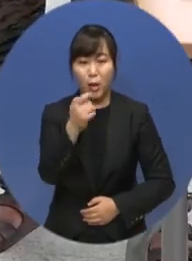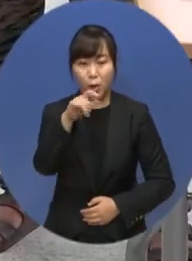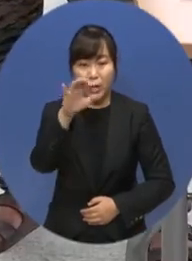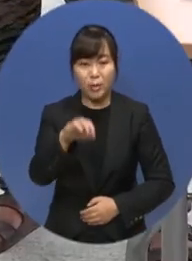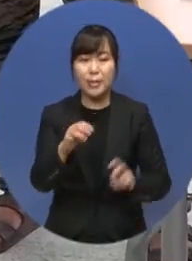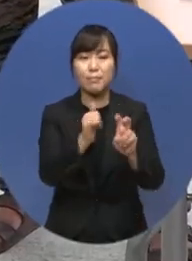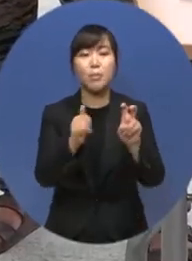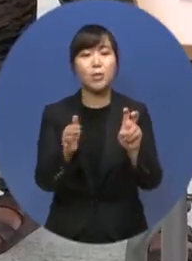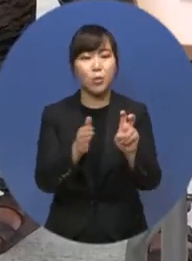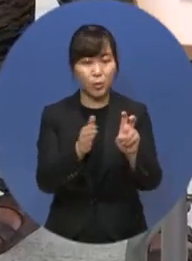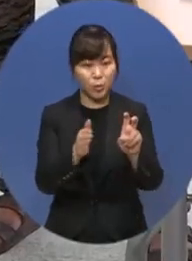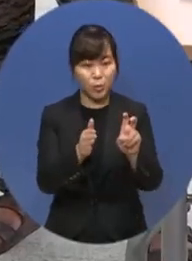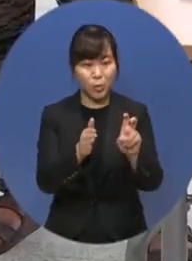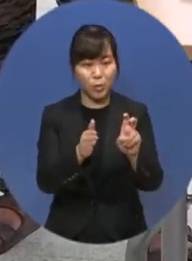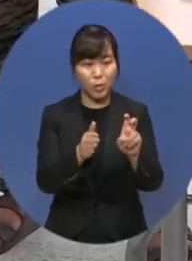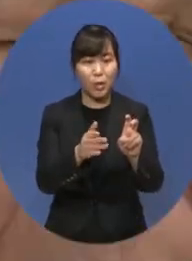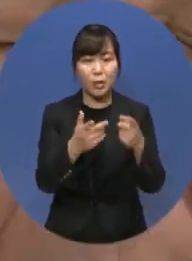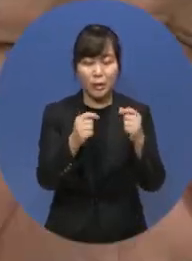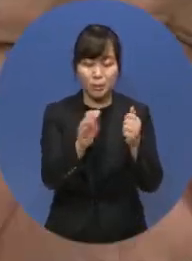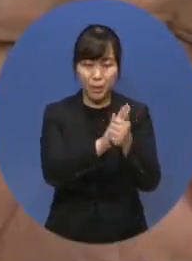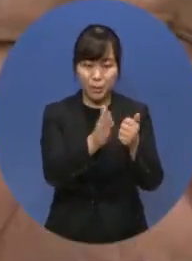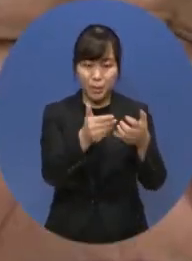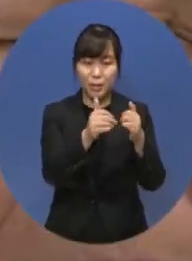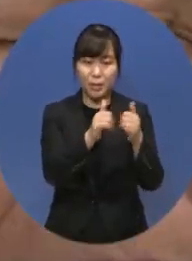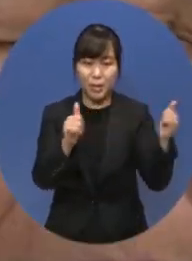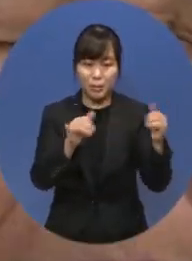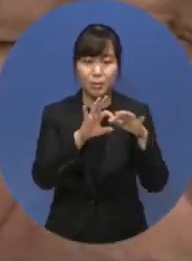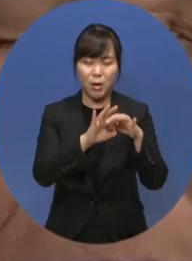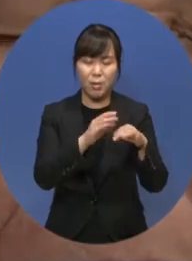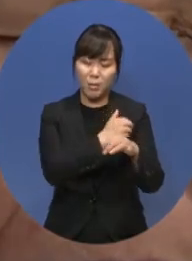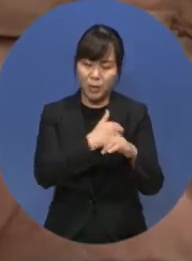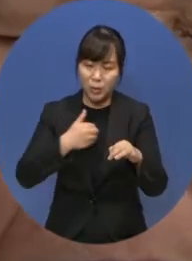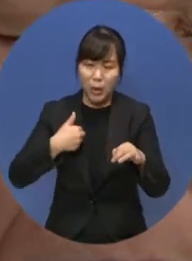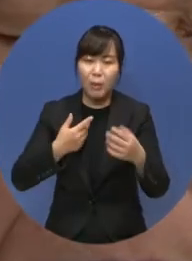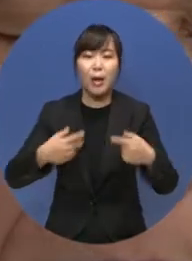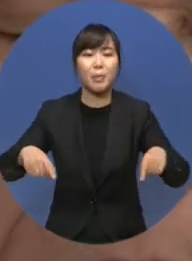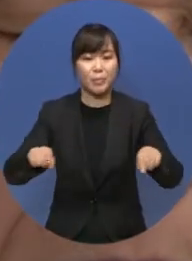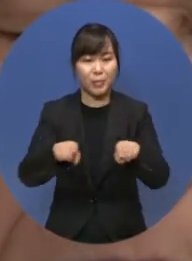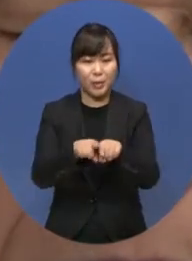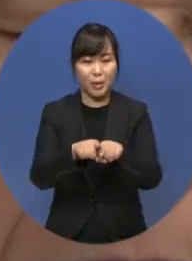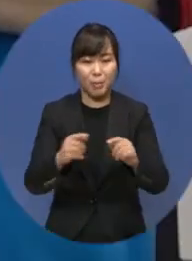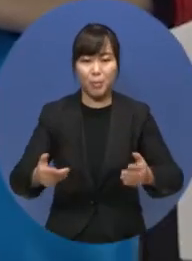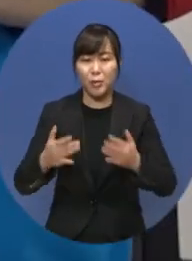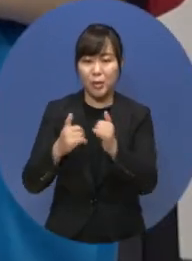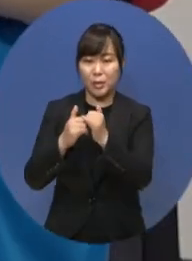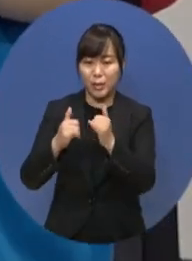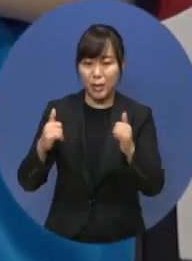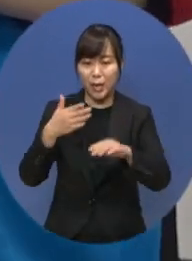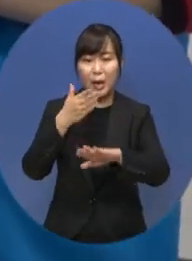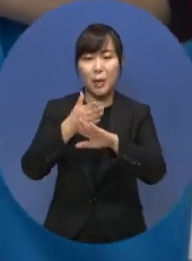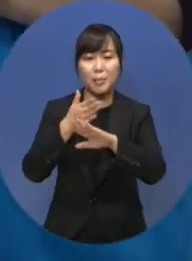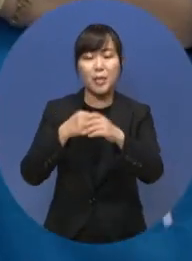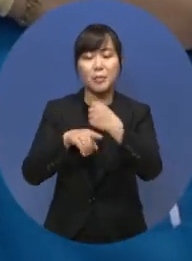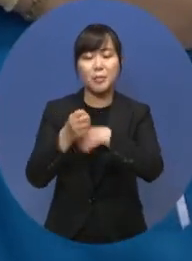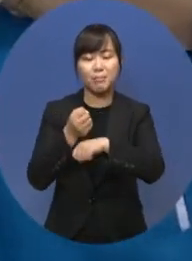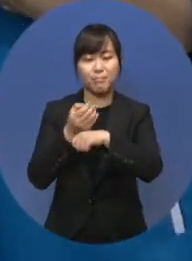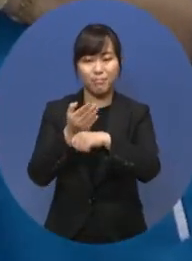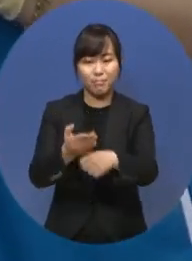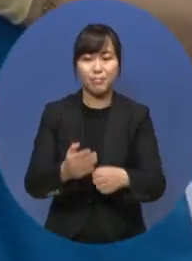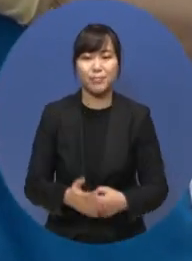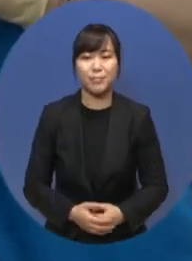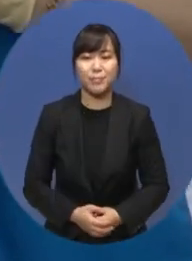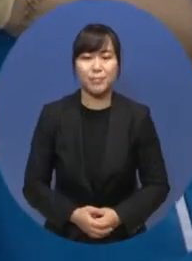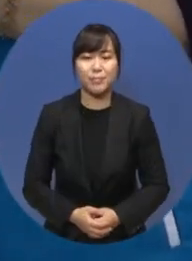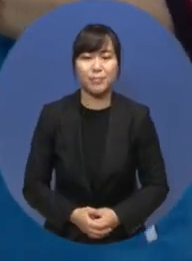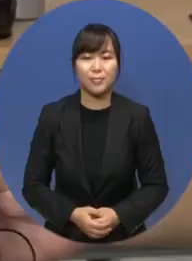대상으로 진행됐으며 수혜자들은 임의용 서비스에 대한 만족감과 함께 봉사자들에게 감사의 뜻을 전하기도